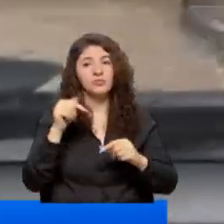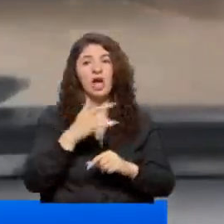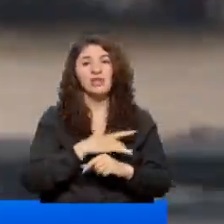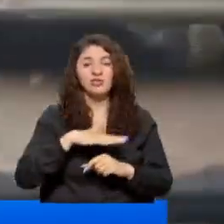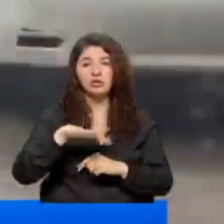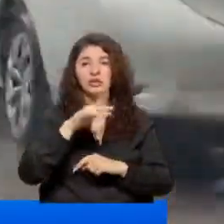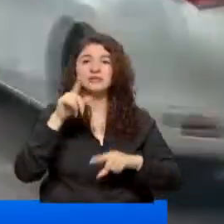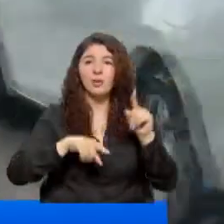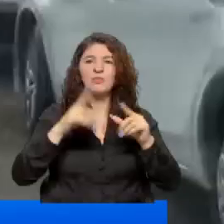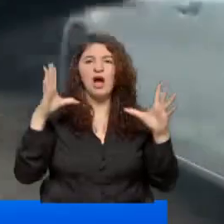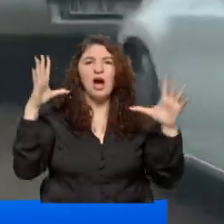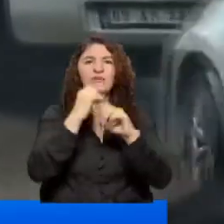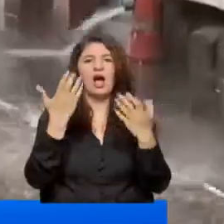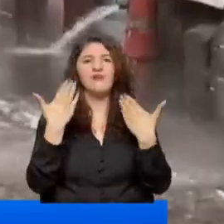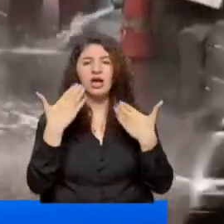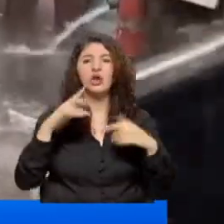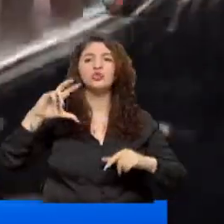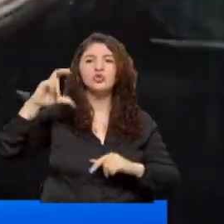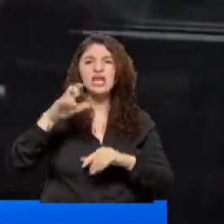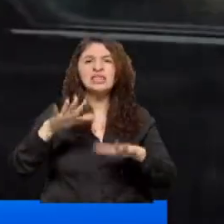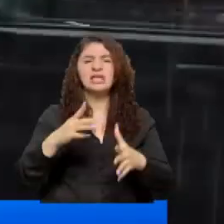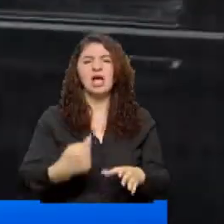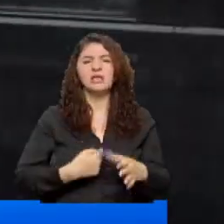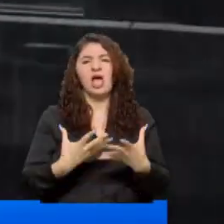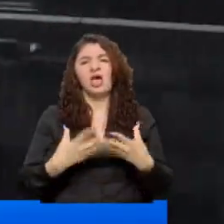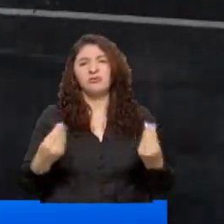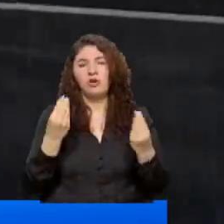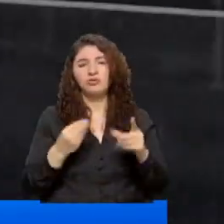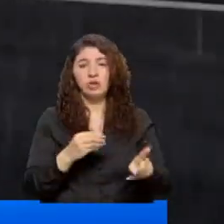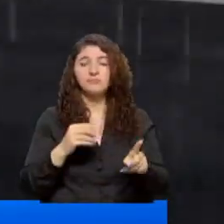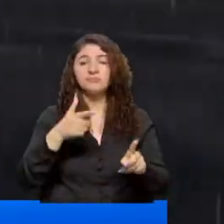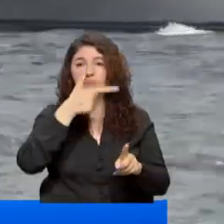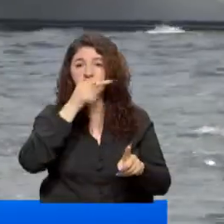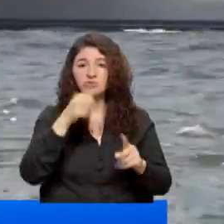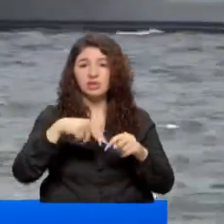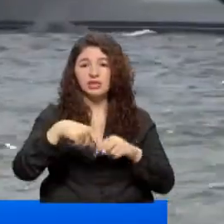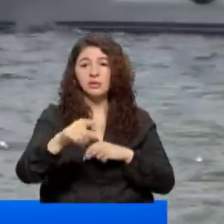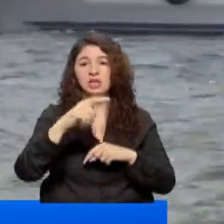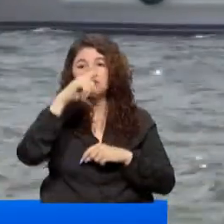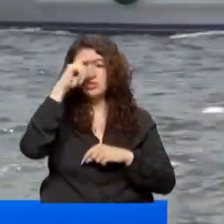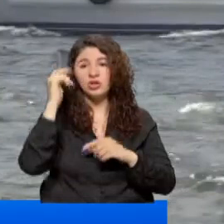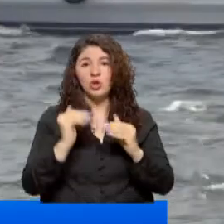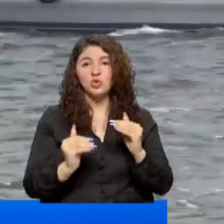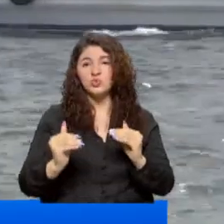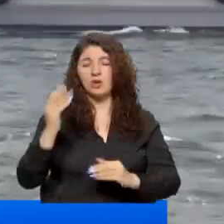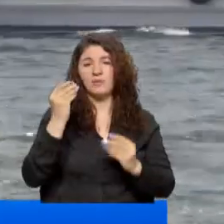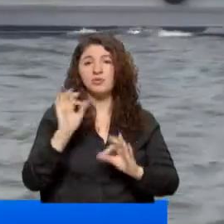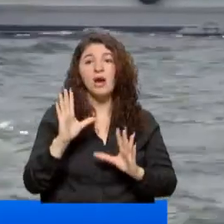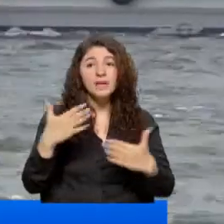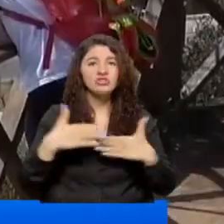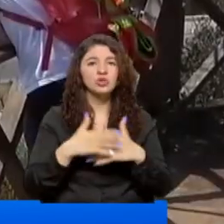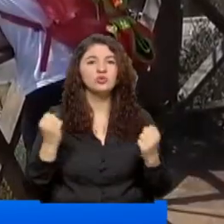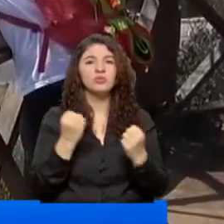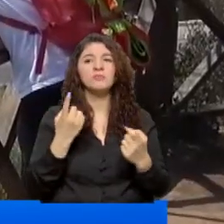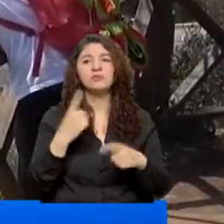Bugün Anadolu'da zaman zaman kapatan gökyüzü güneşin ılık etkisini engelleyecek Perşembe gününden itibaren sıcaklıklar artıyor ancak